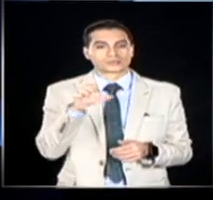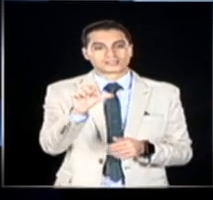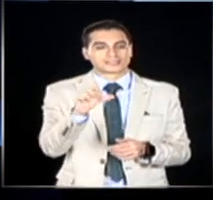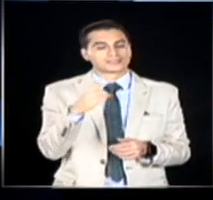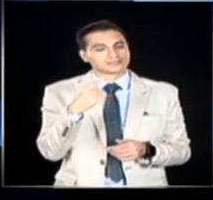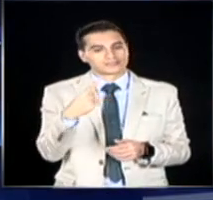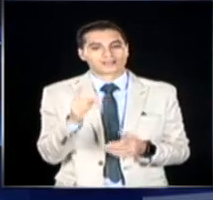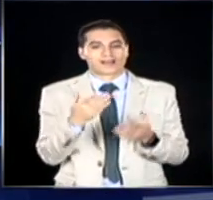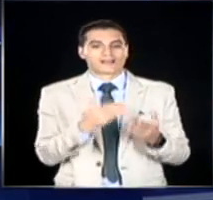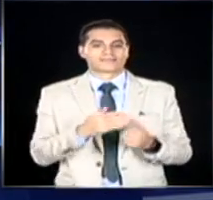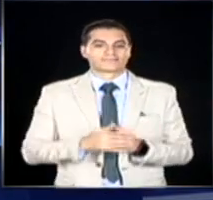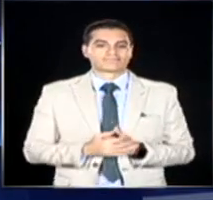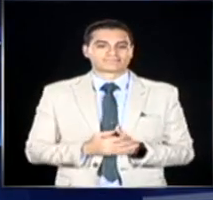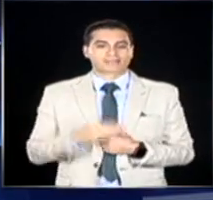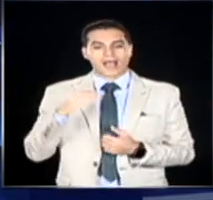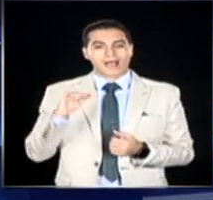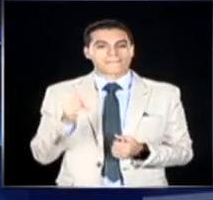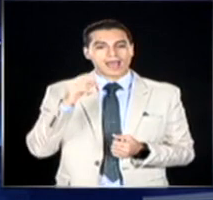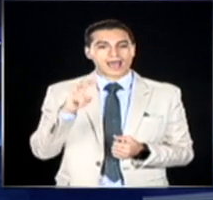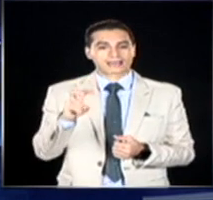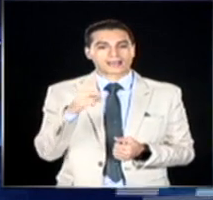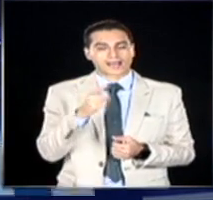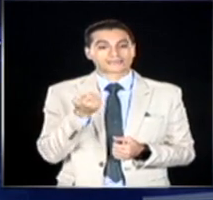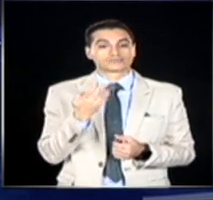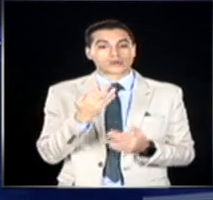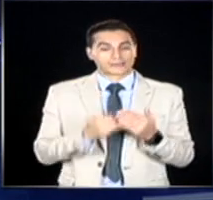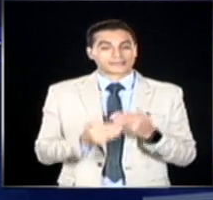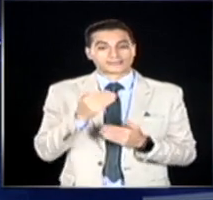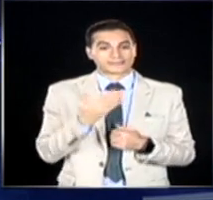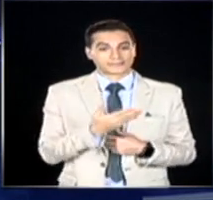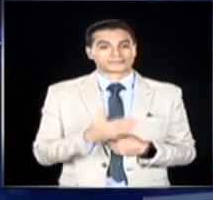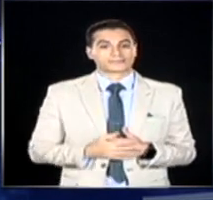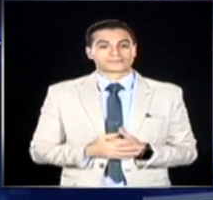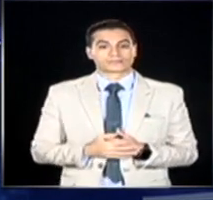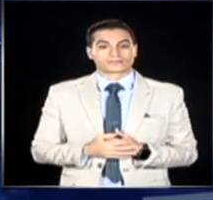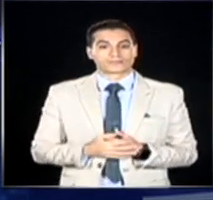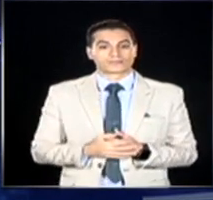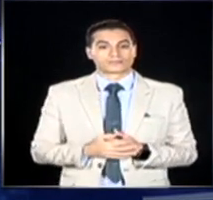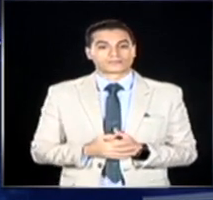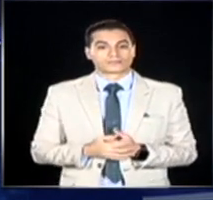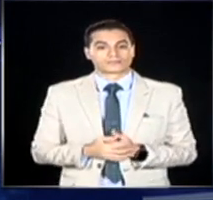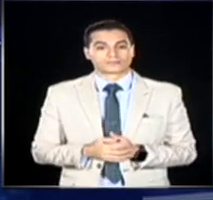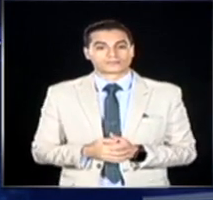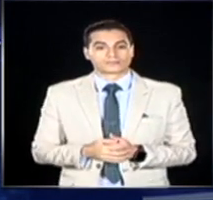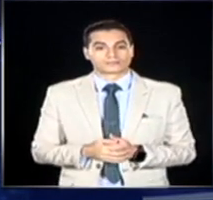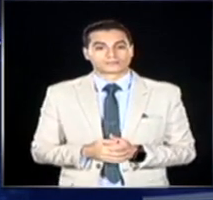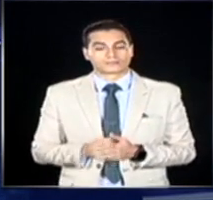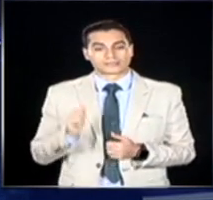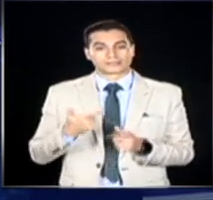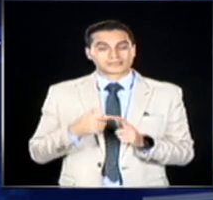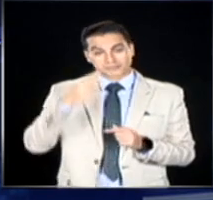12 1993، حمادة بقى معاك 45 نقطة في الصدارة.